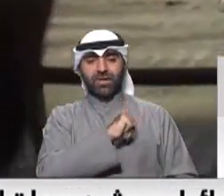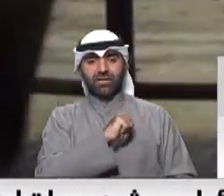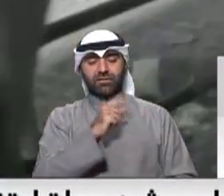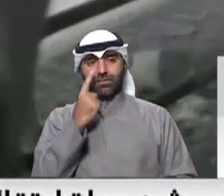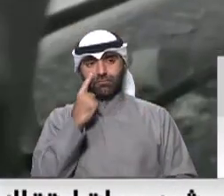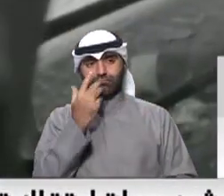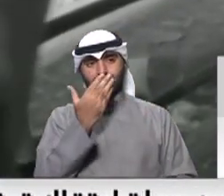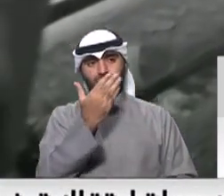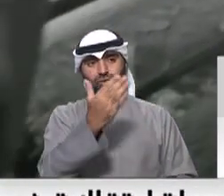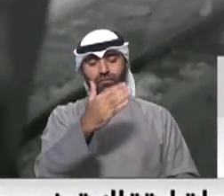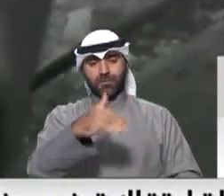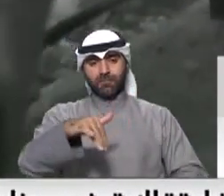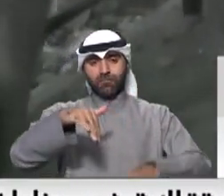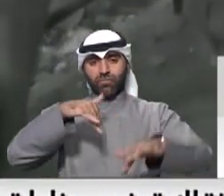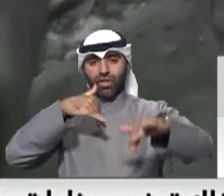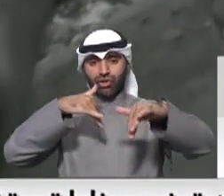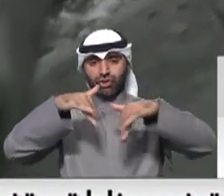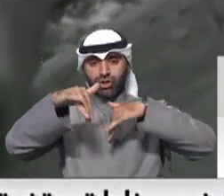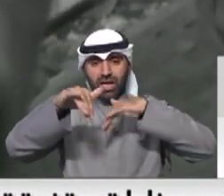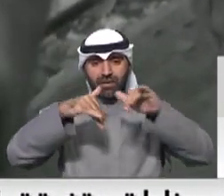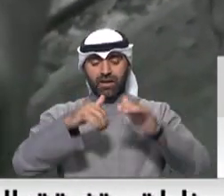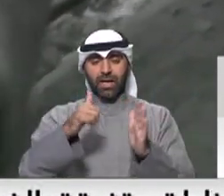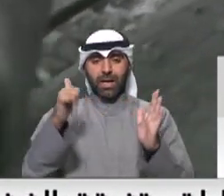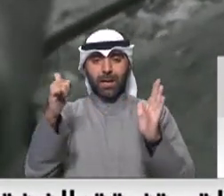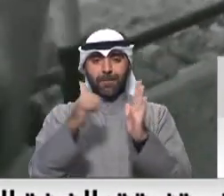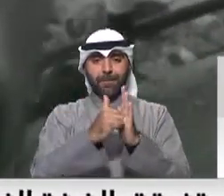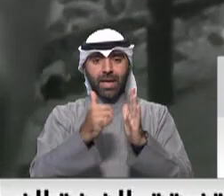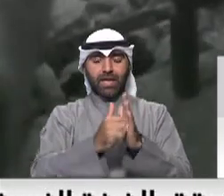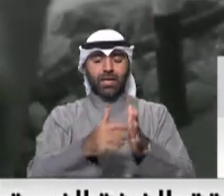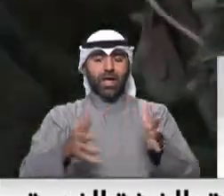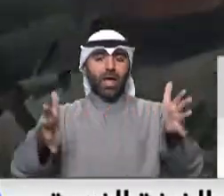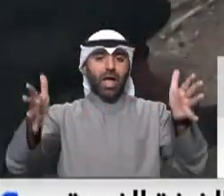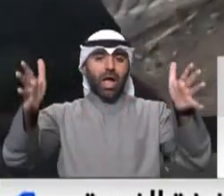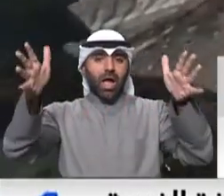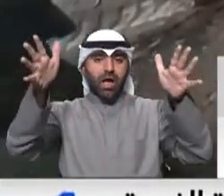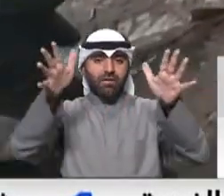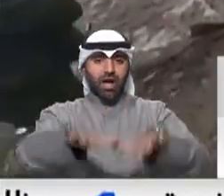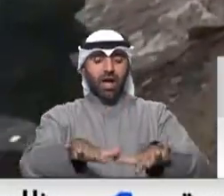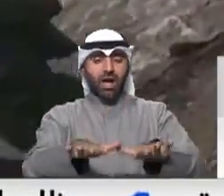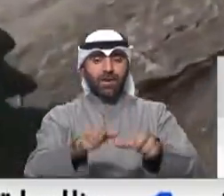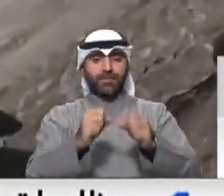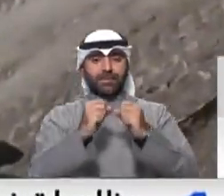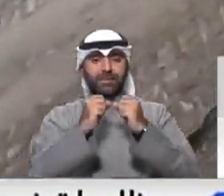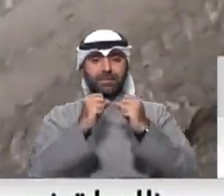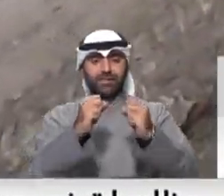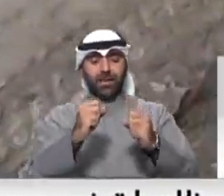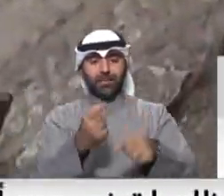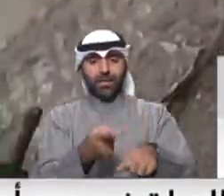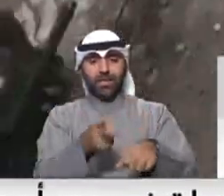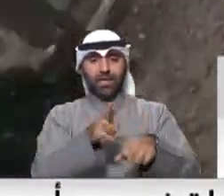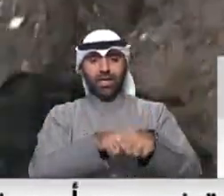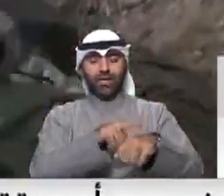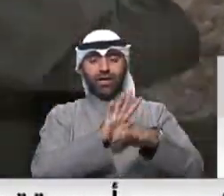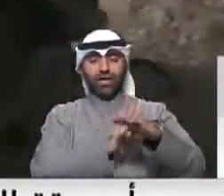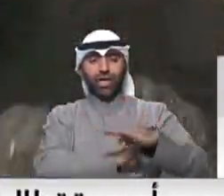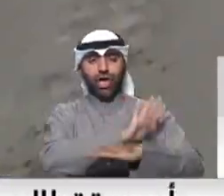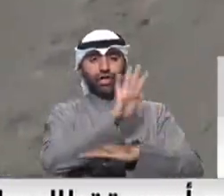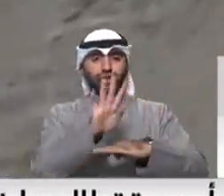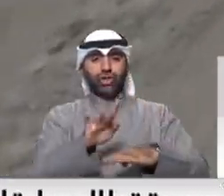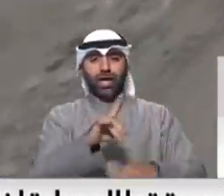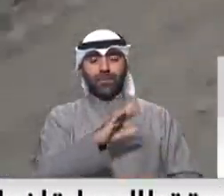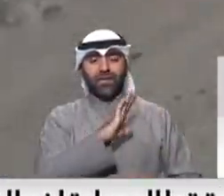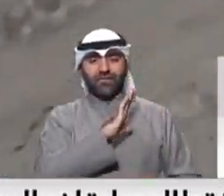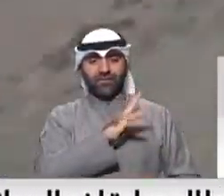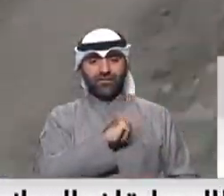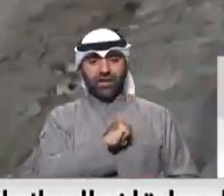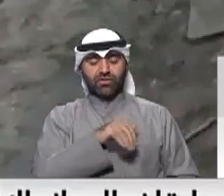تخض عناصر المقاومه معارك ضاريه في منطقه حجر الديك ومحيط خانيونس ومخيم البريج وسط قزه